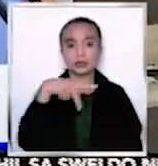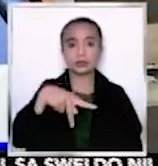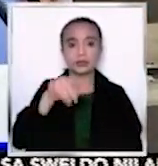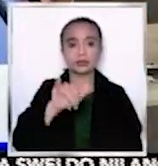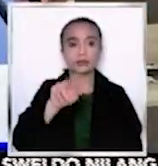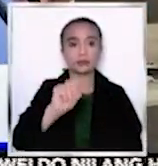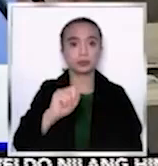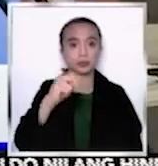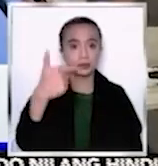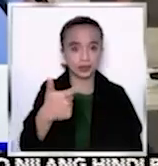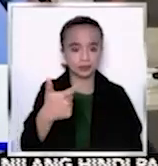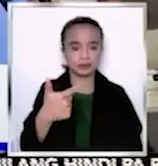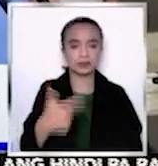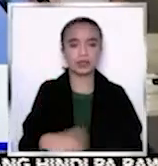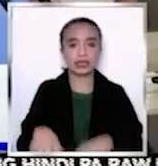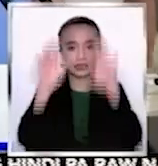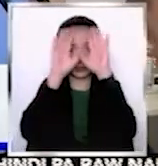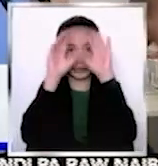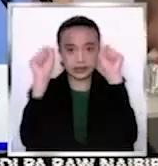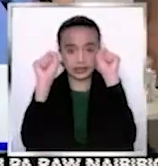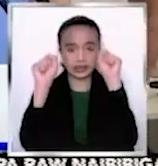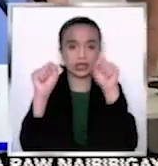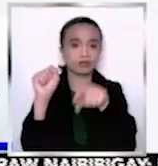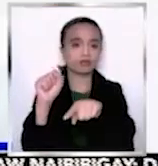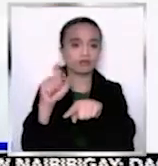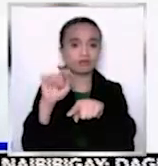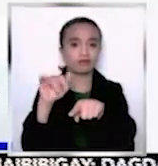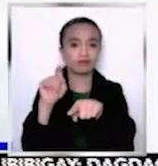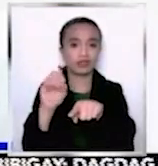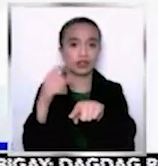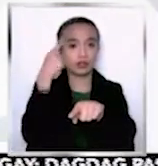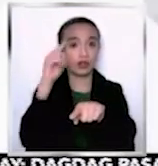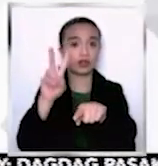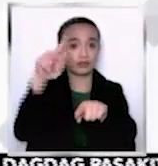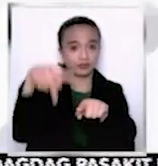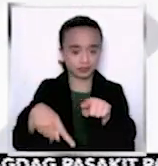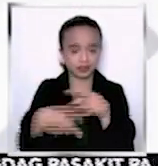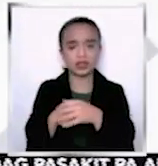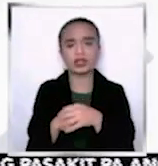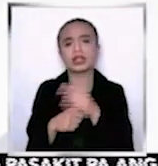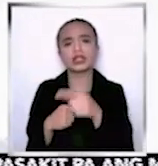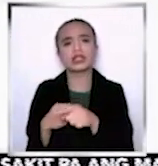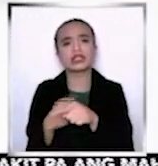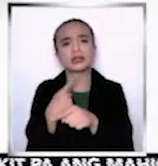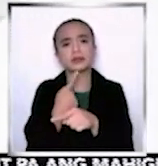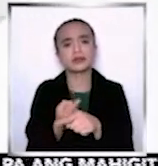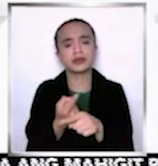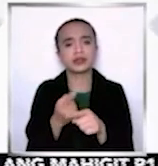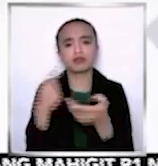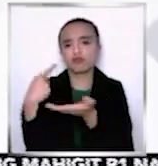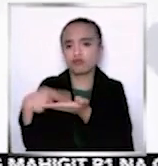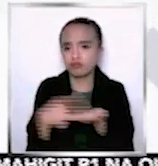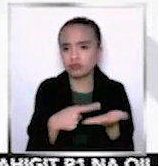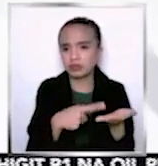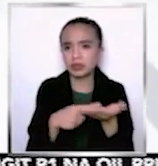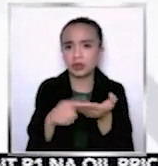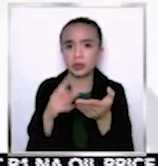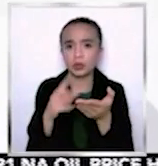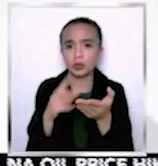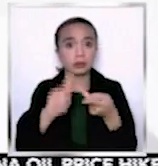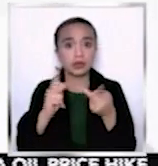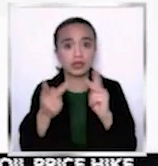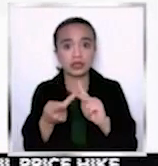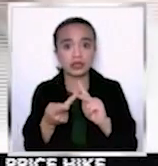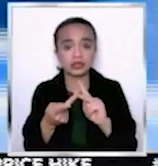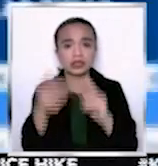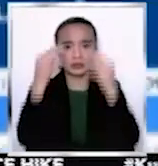daw ang kanyang katandem para sa Vice President hanggang sa huli. Sagot ito ni Lacson sa mga usap-usapang makakapartner niya umano si Mayor